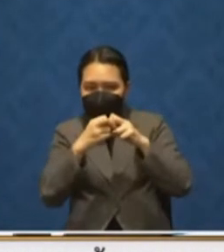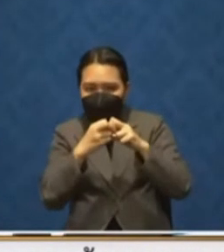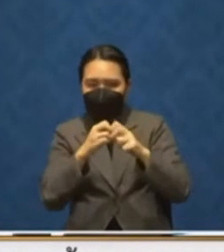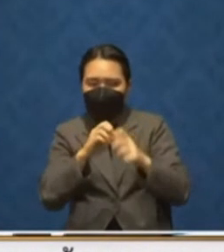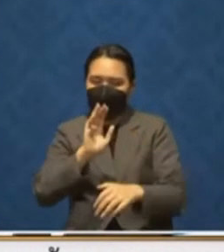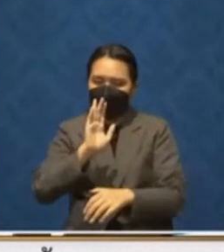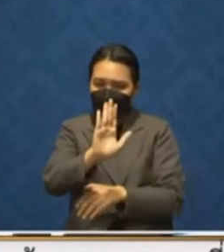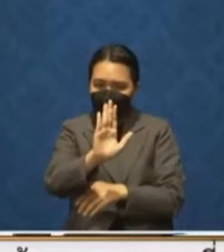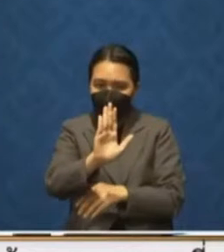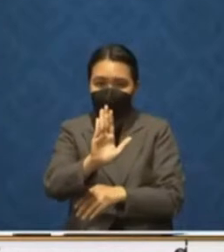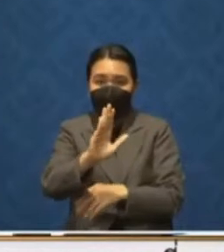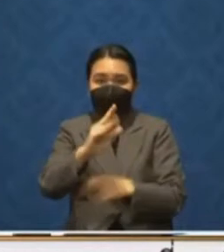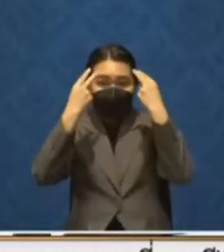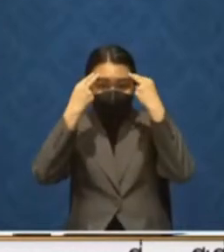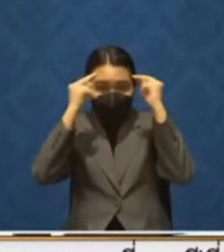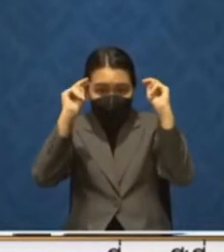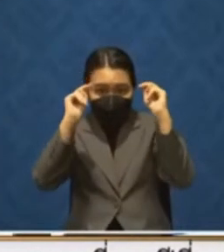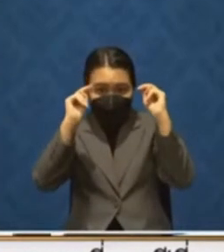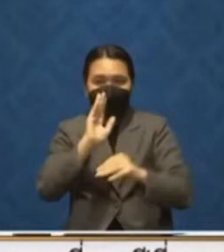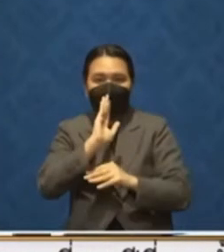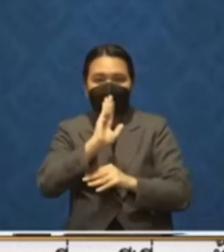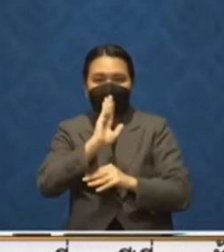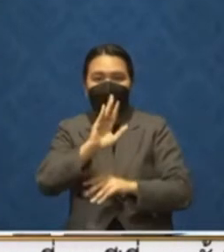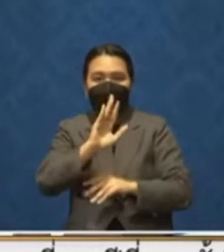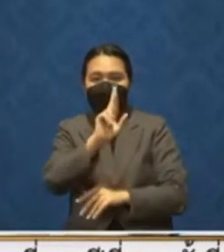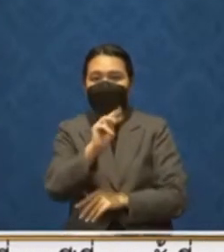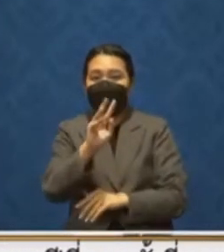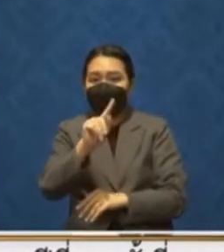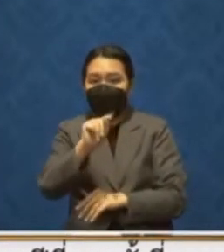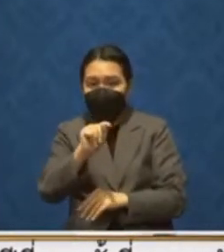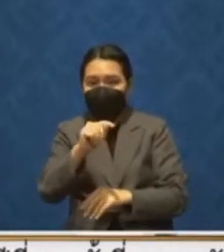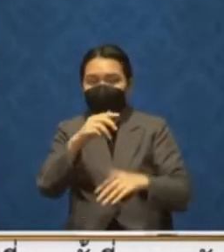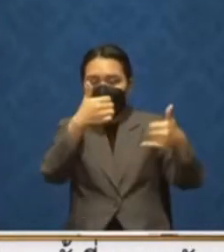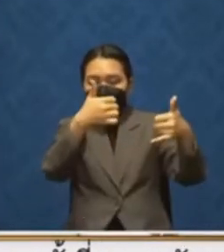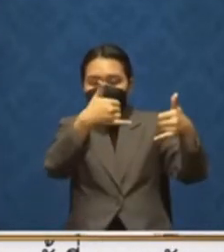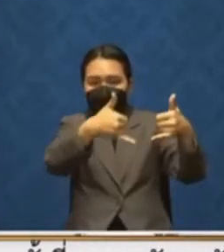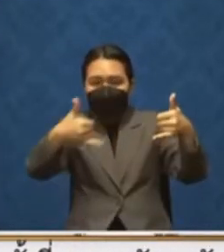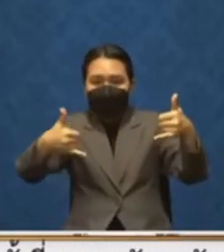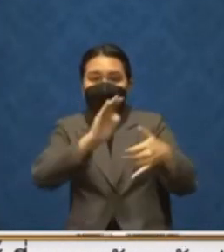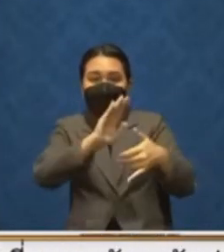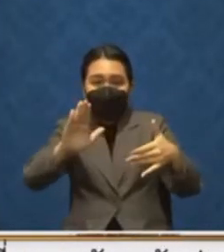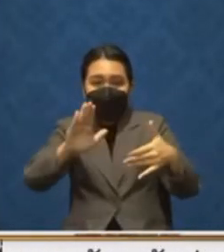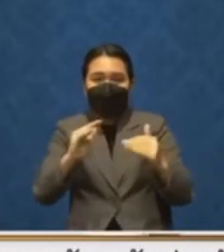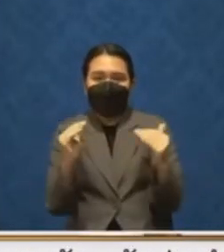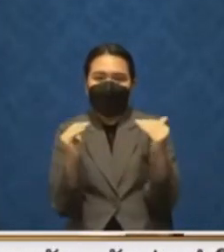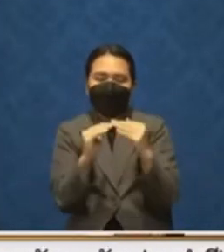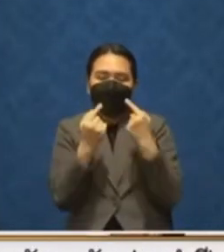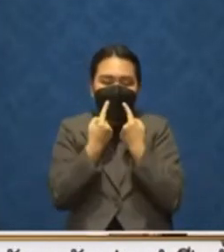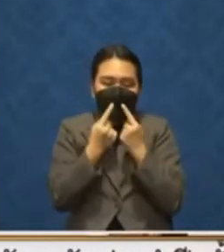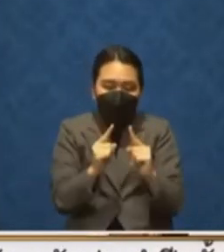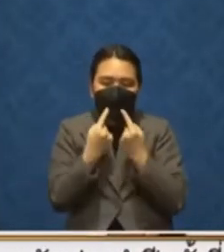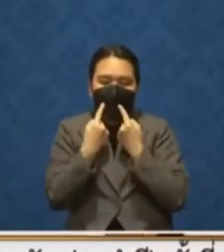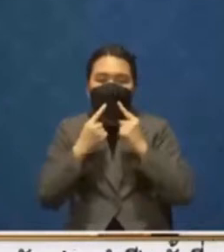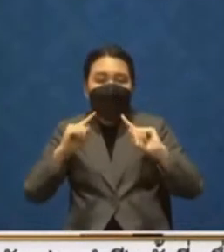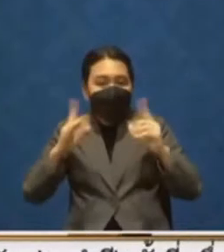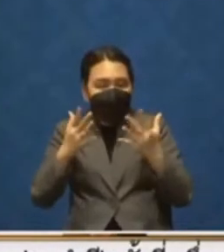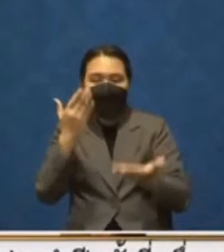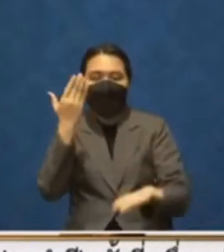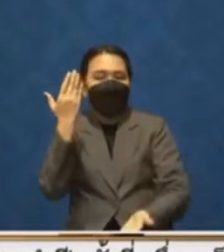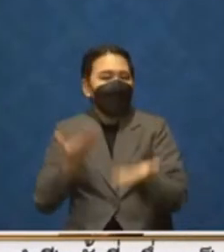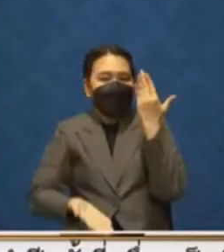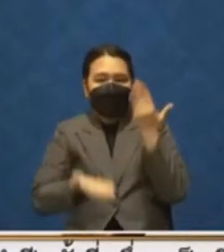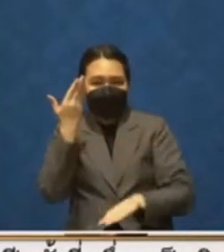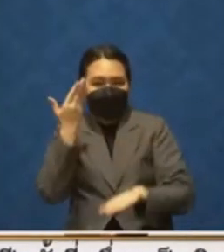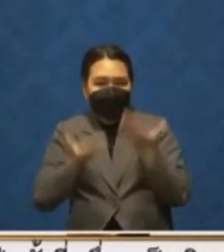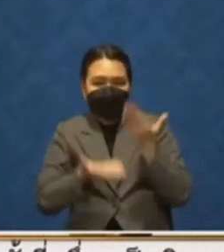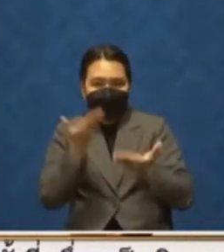ท่านนายกของรัฐมนตรีประจำทีก็มีสิทธิ์ที่จะตอบหรือไม่ตอบก็ได้นะครับกบกัดตัด